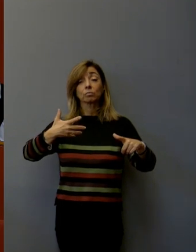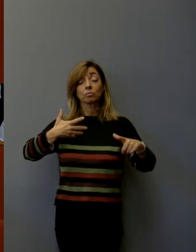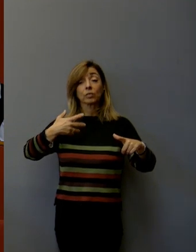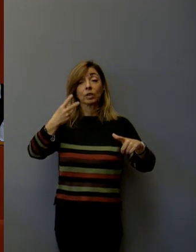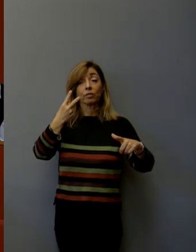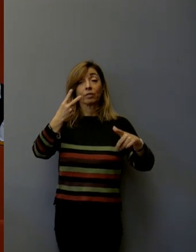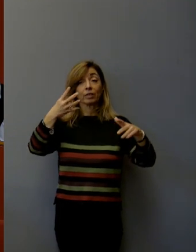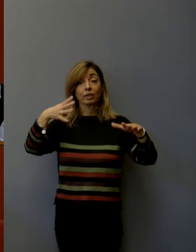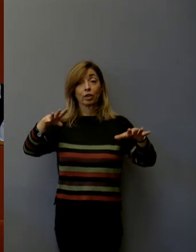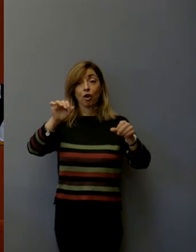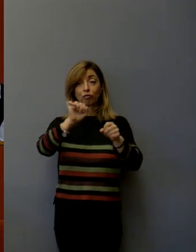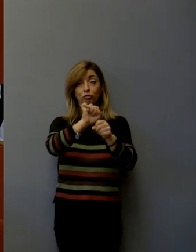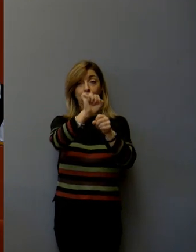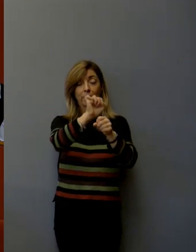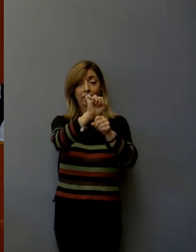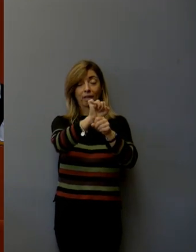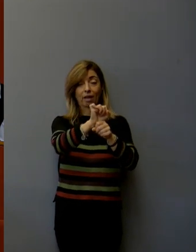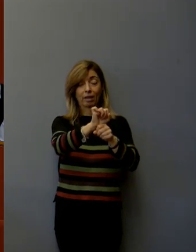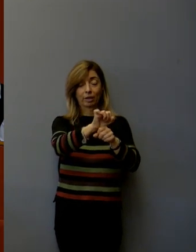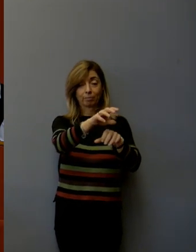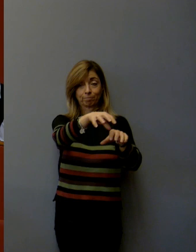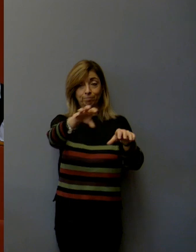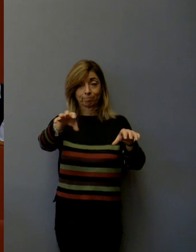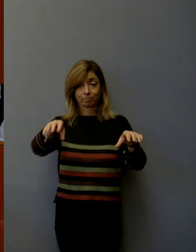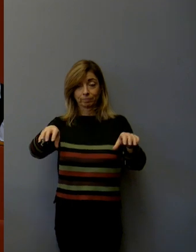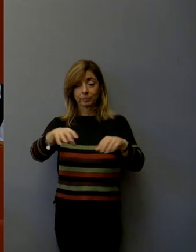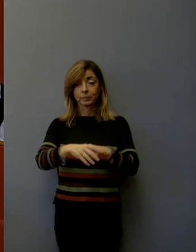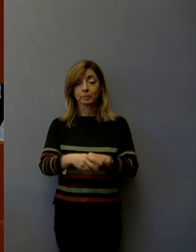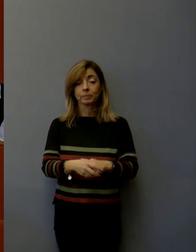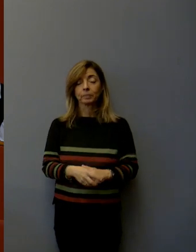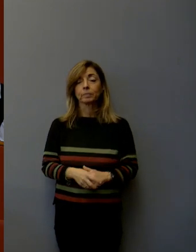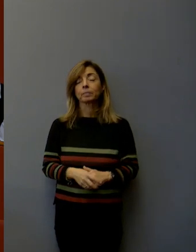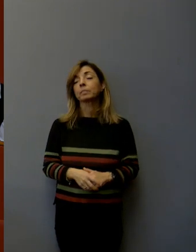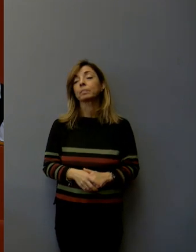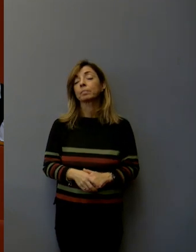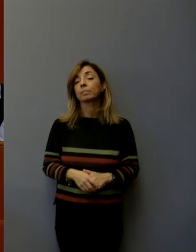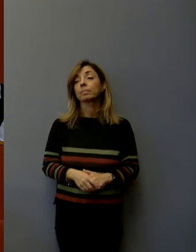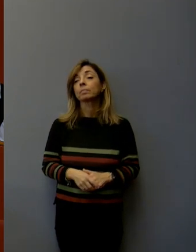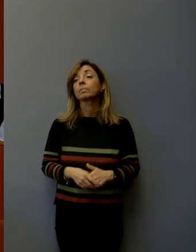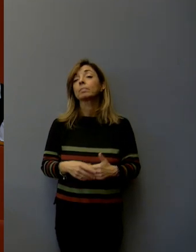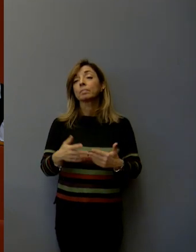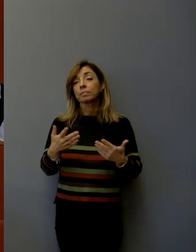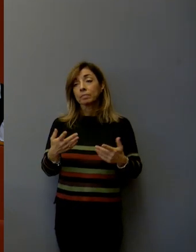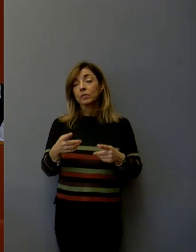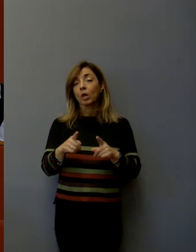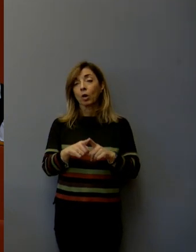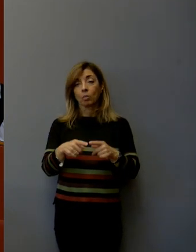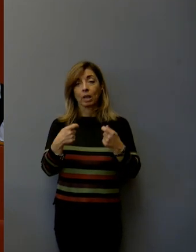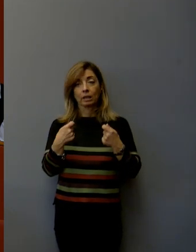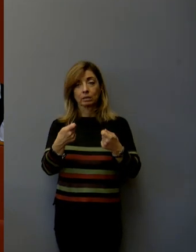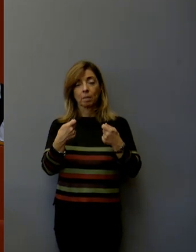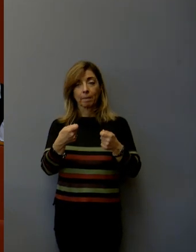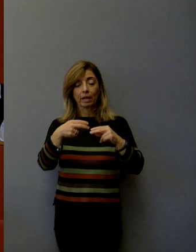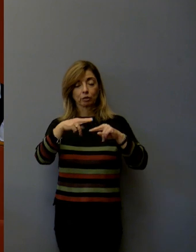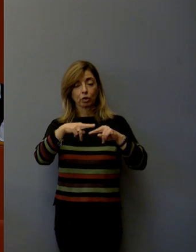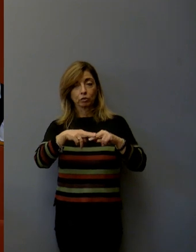cimiteri chiaro che si tratta di un peso dal punto di vista degli oneri di conservazione